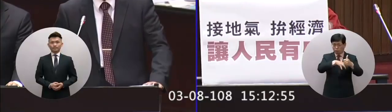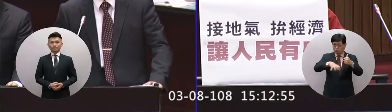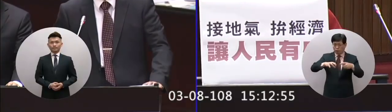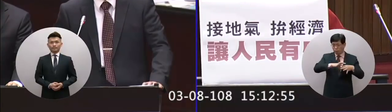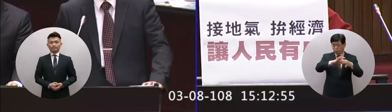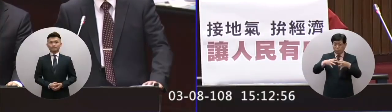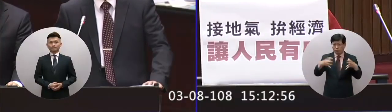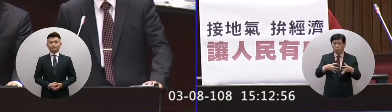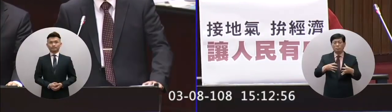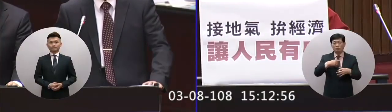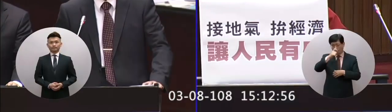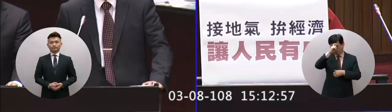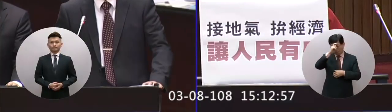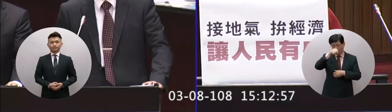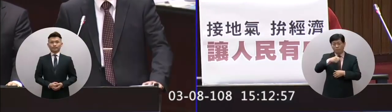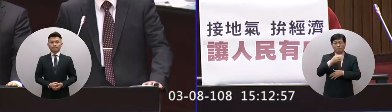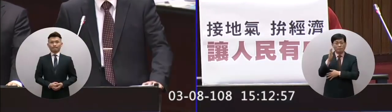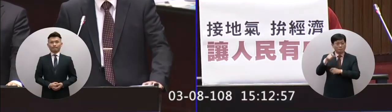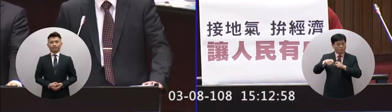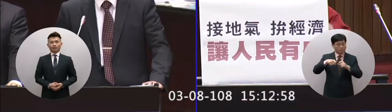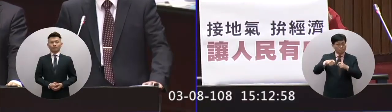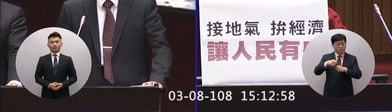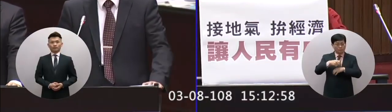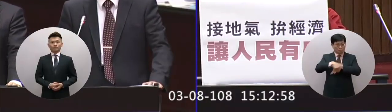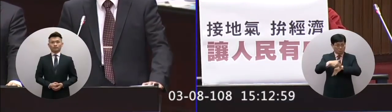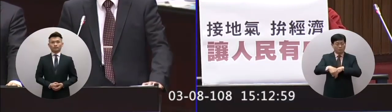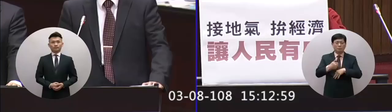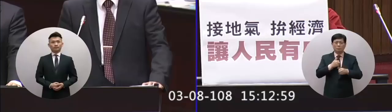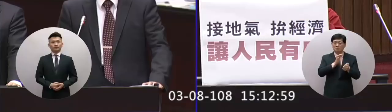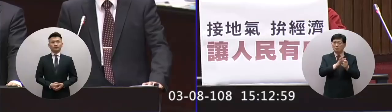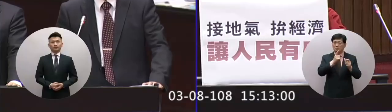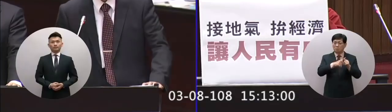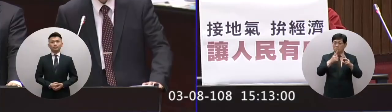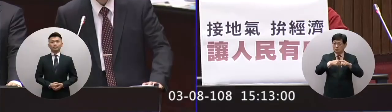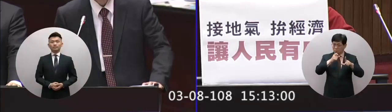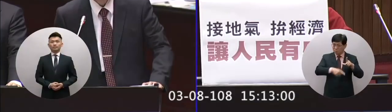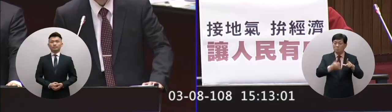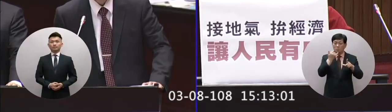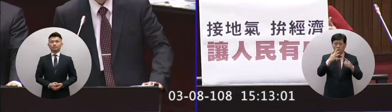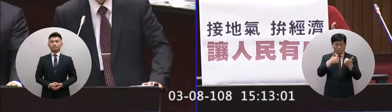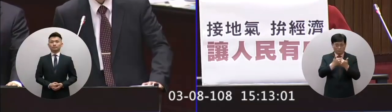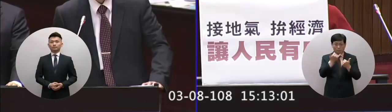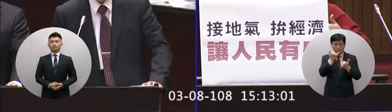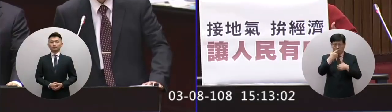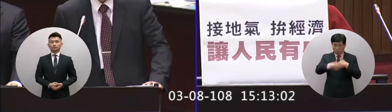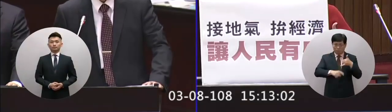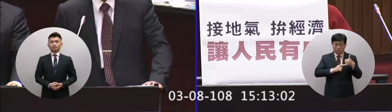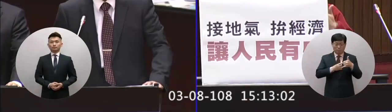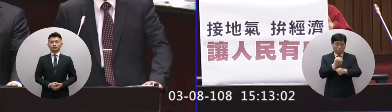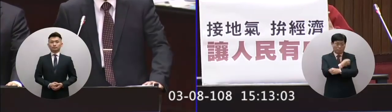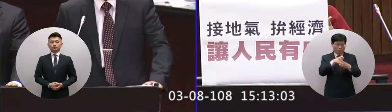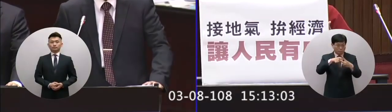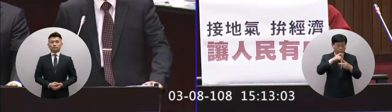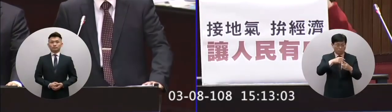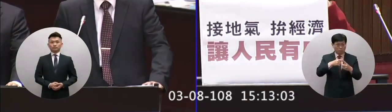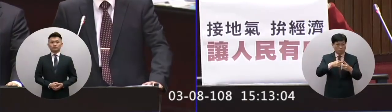是我也希望呢，能够在整体的这个政策的考量里面，给予中小企业有机会去提升自身劳工